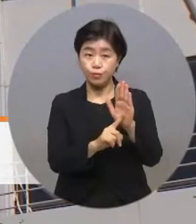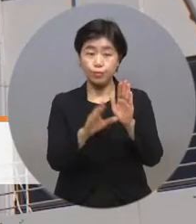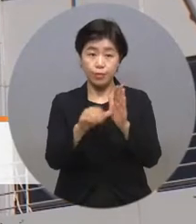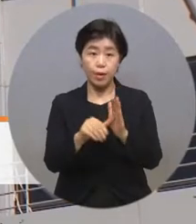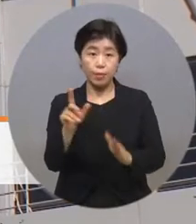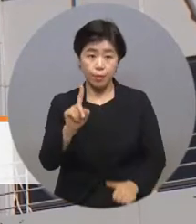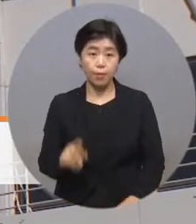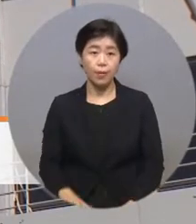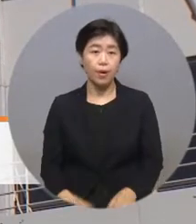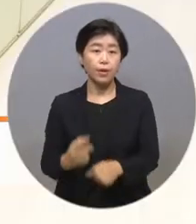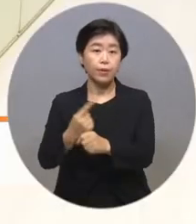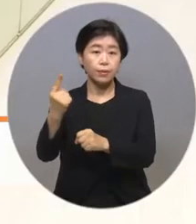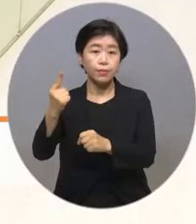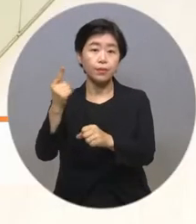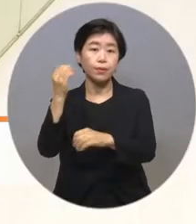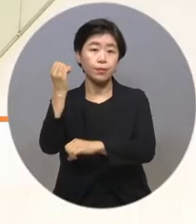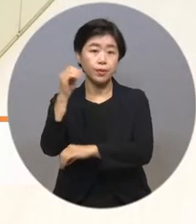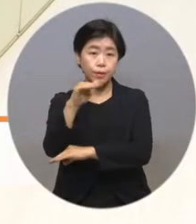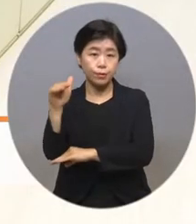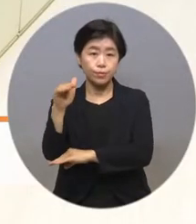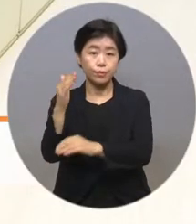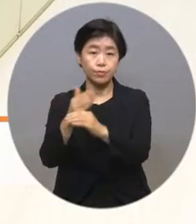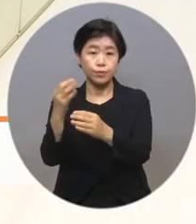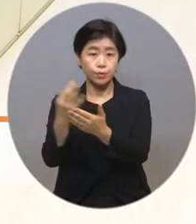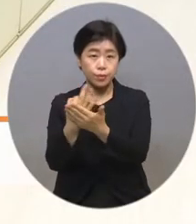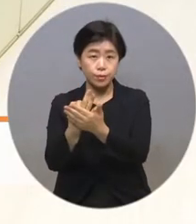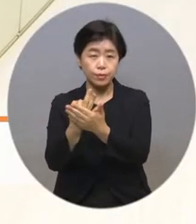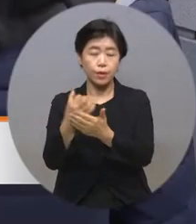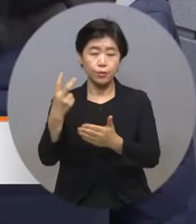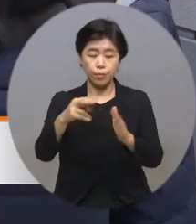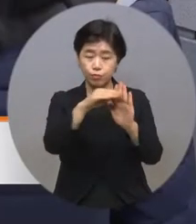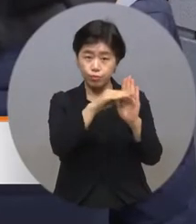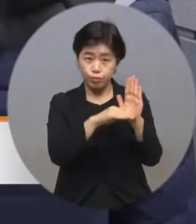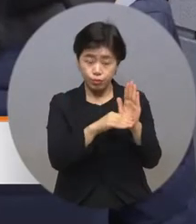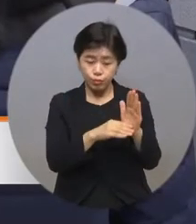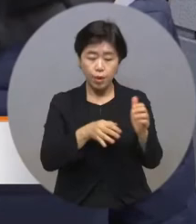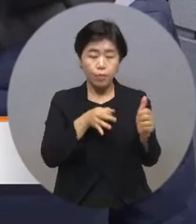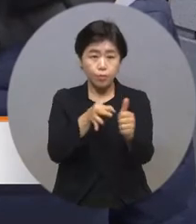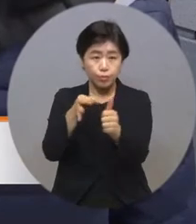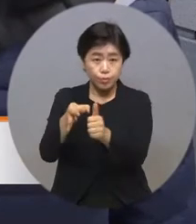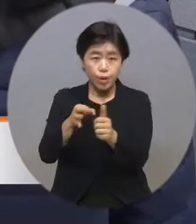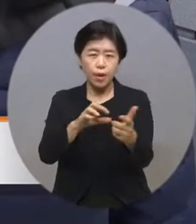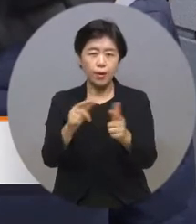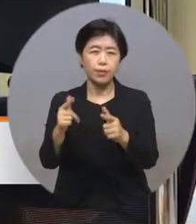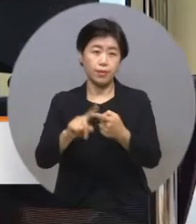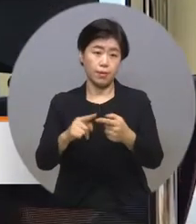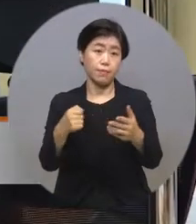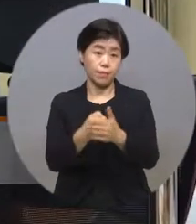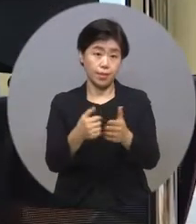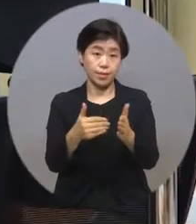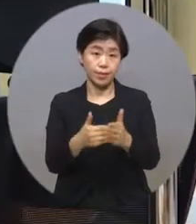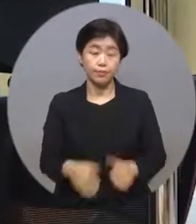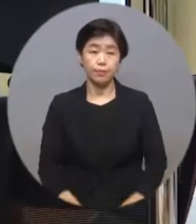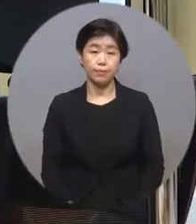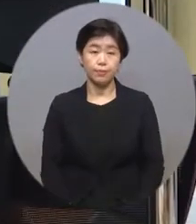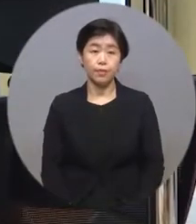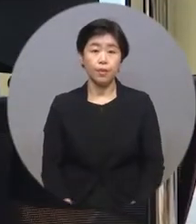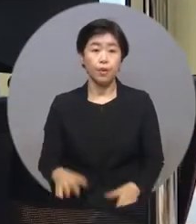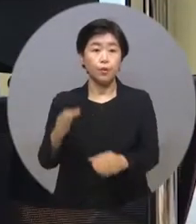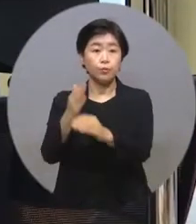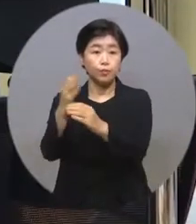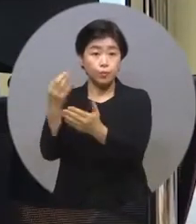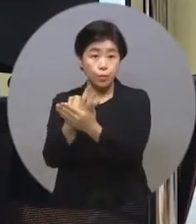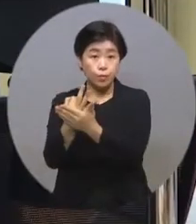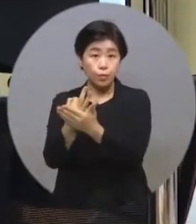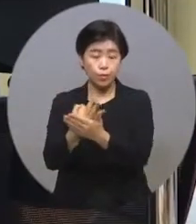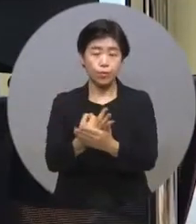내년도 기준 중에서 들 각 기별 발 선정 기준 최저 보장 수준을 심의 의결했습니다 기준 중의 소득은 복지부 장관이